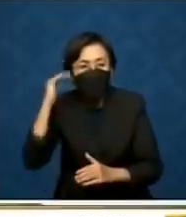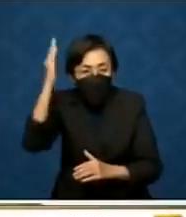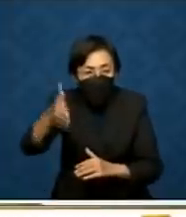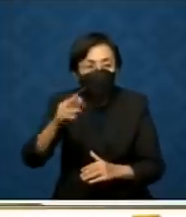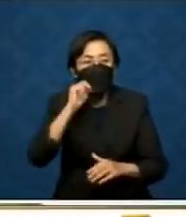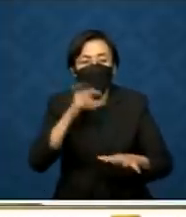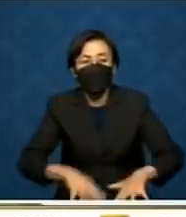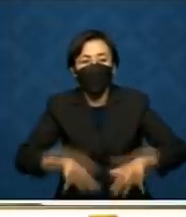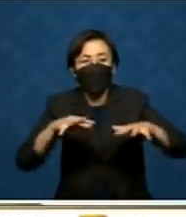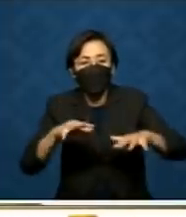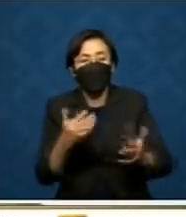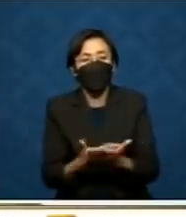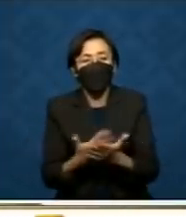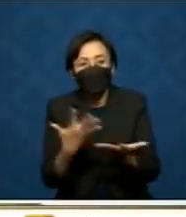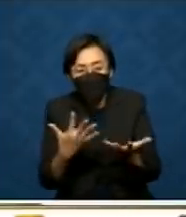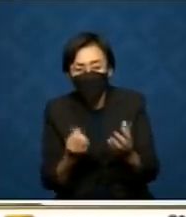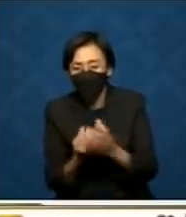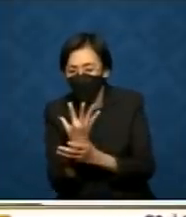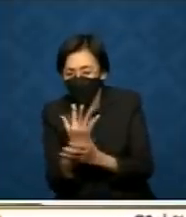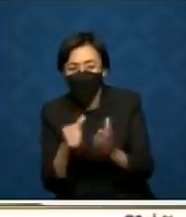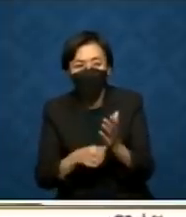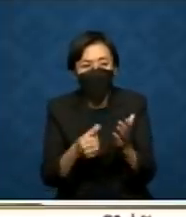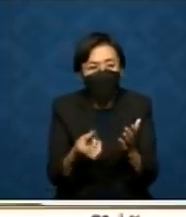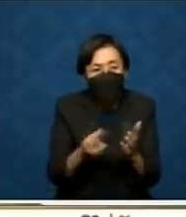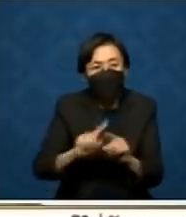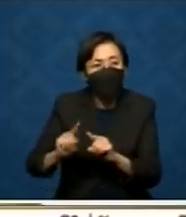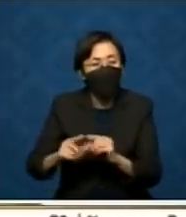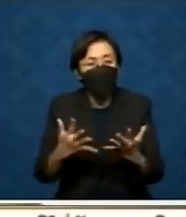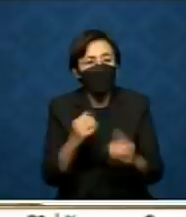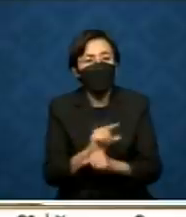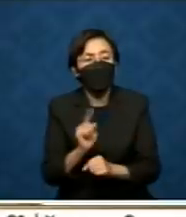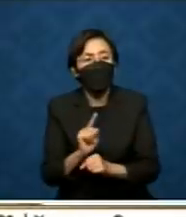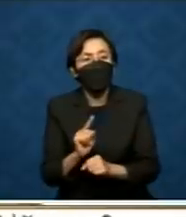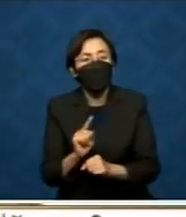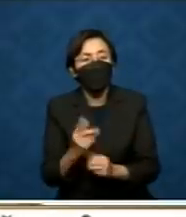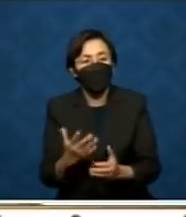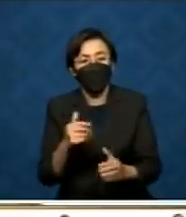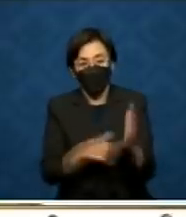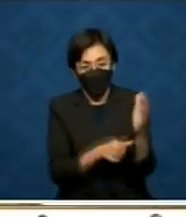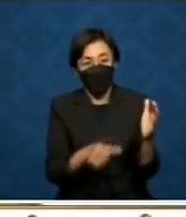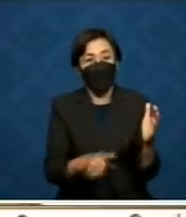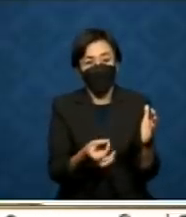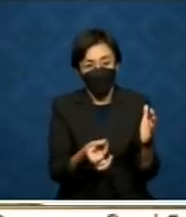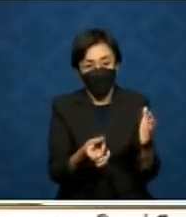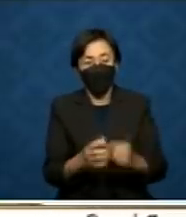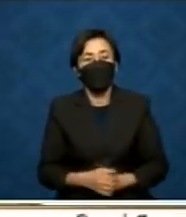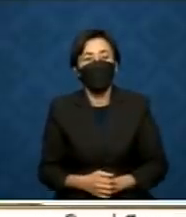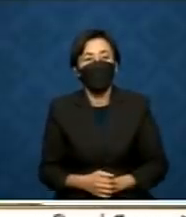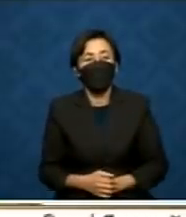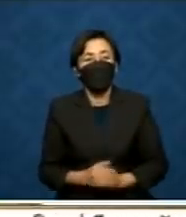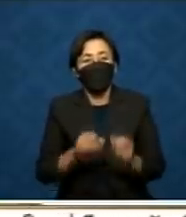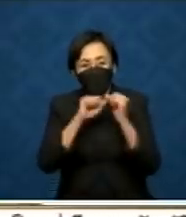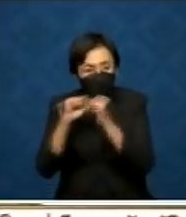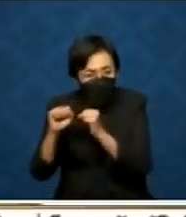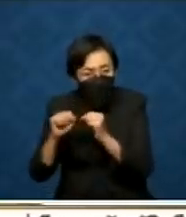แล้วกินอะไรอ่ะตัวแท่งคะอันนี้คือจะเอานะแก่แล้วช้า Voice